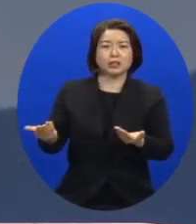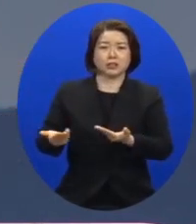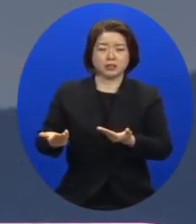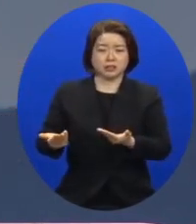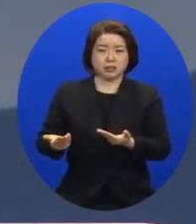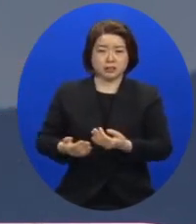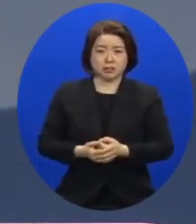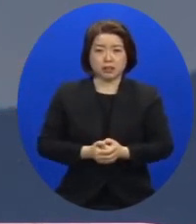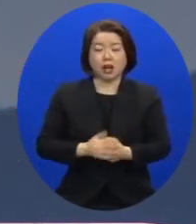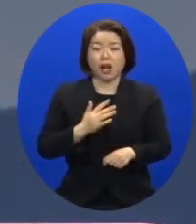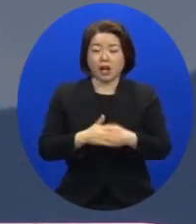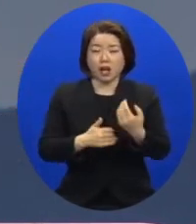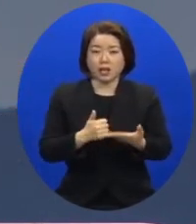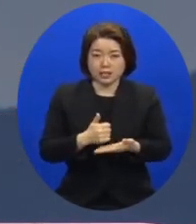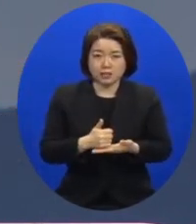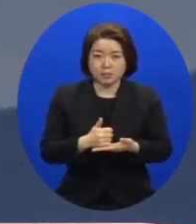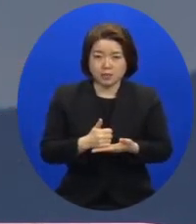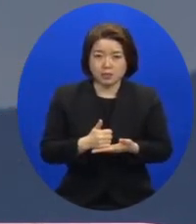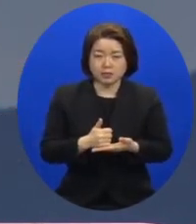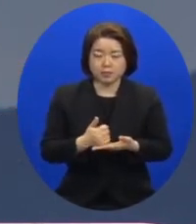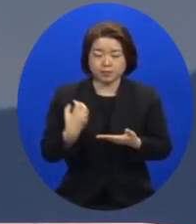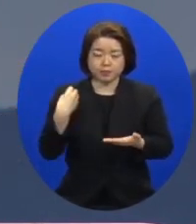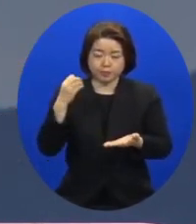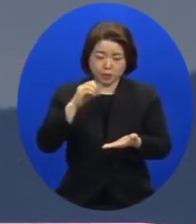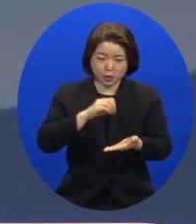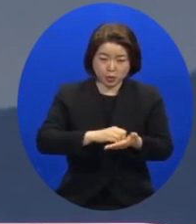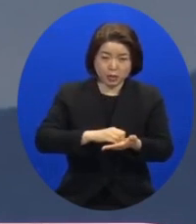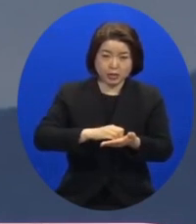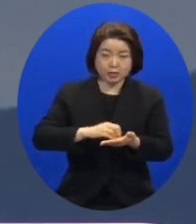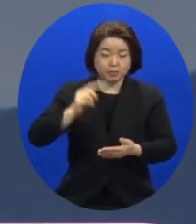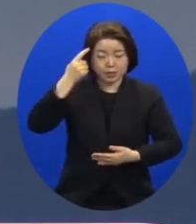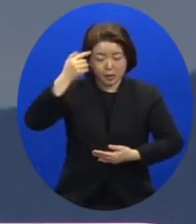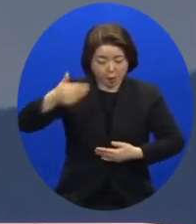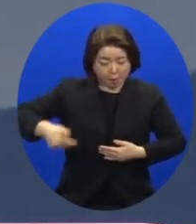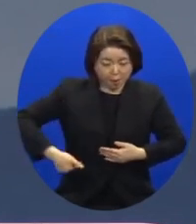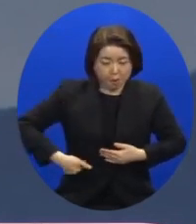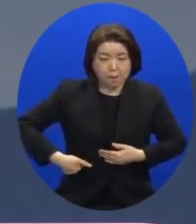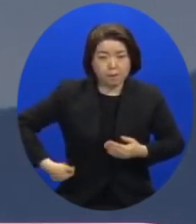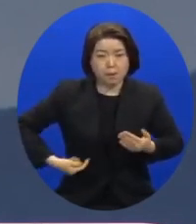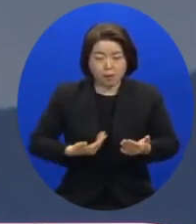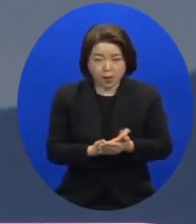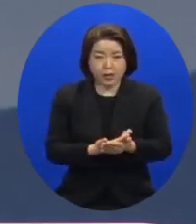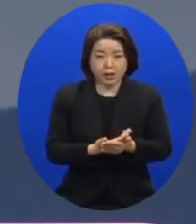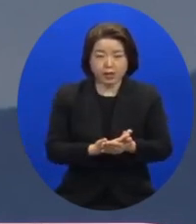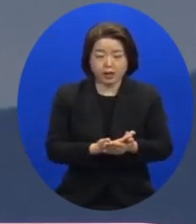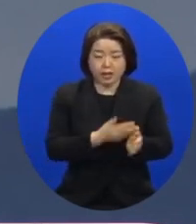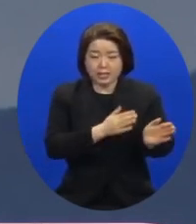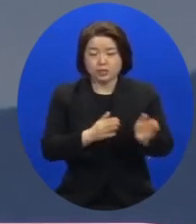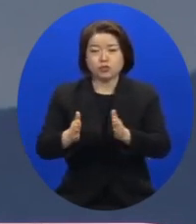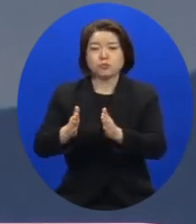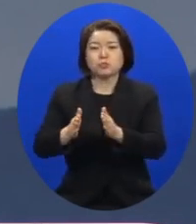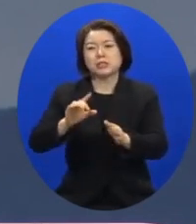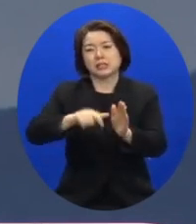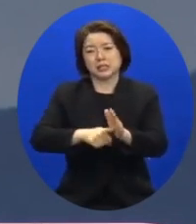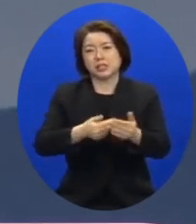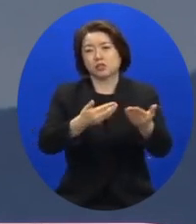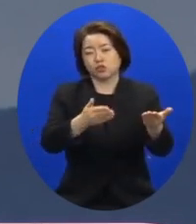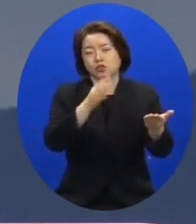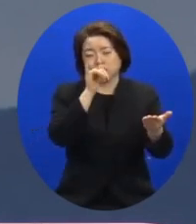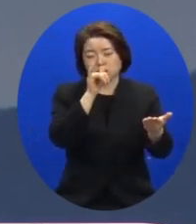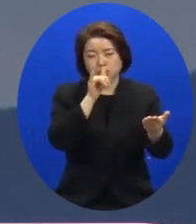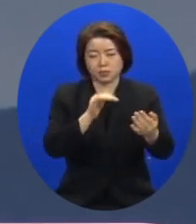하나님이 돌이킬 기회를 주는 겁니다 마지막을 준비할 기회를 주시는 거죠